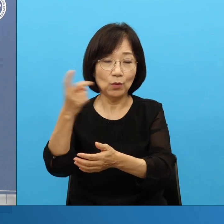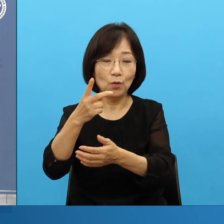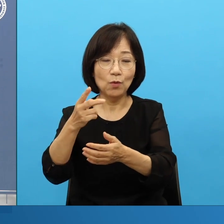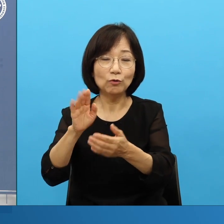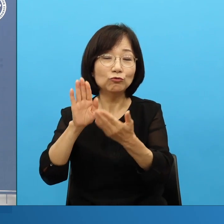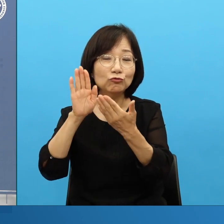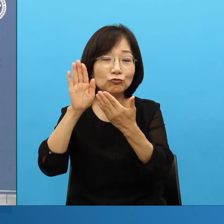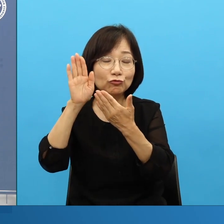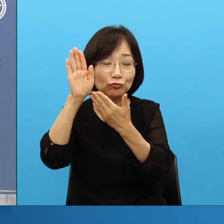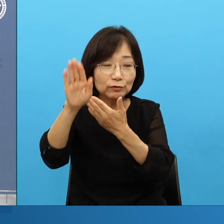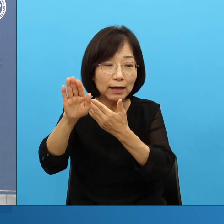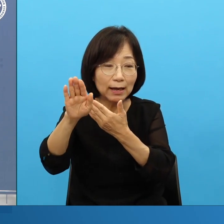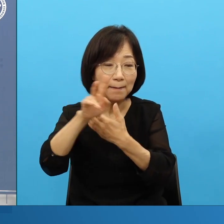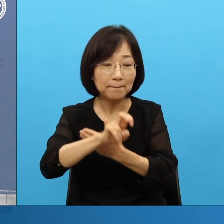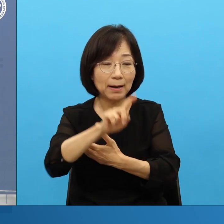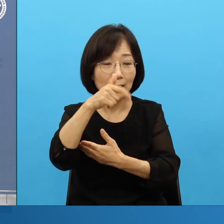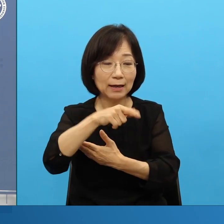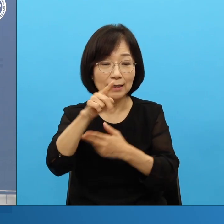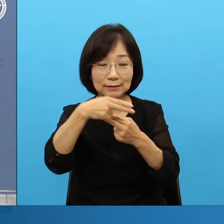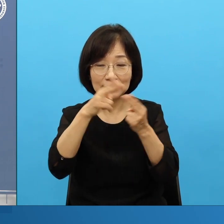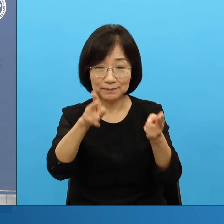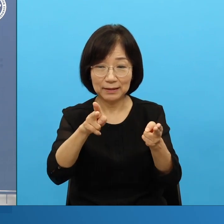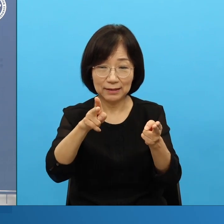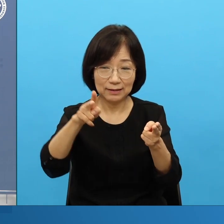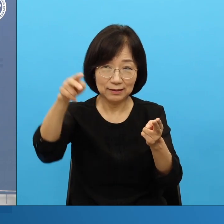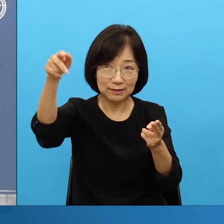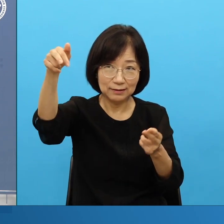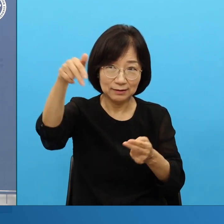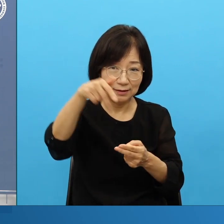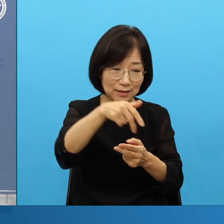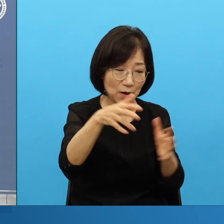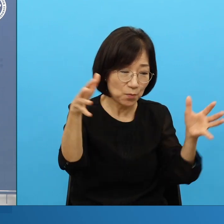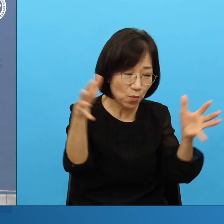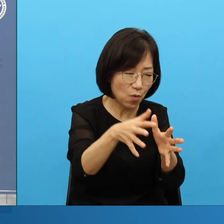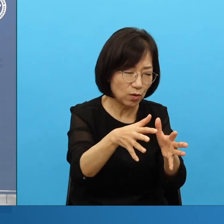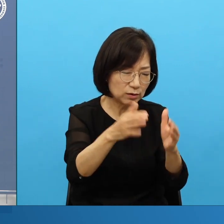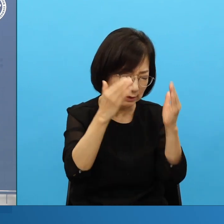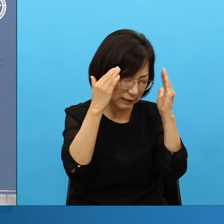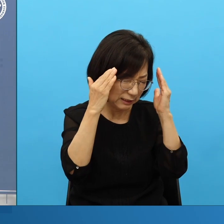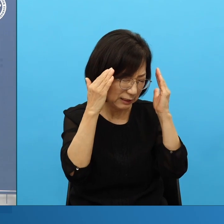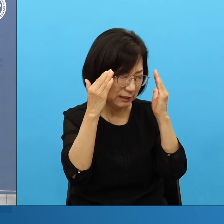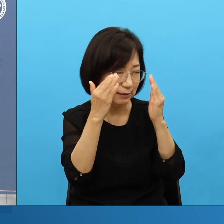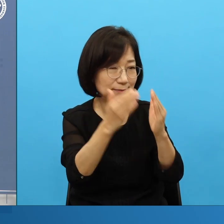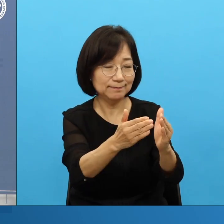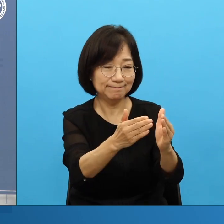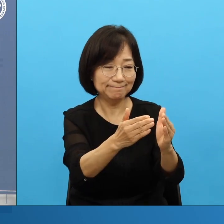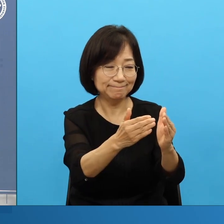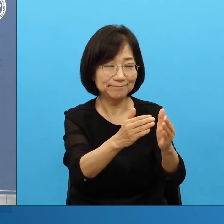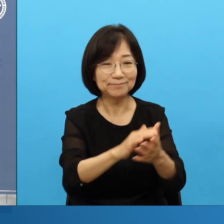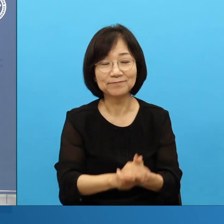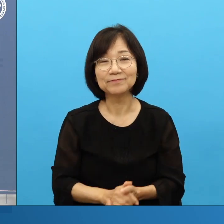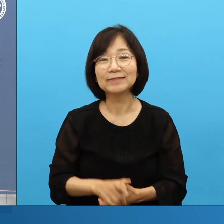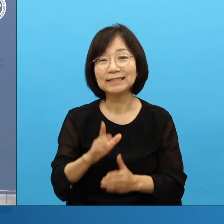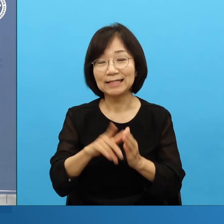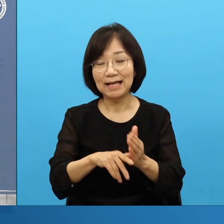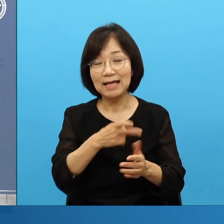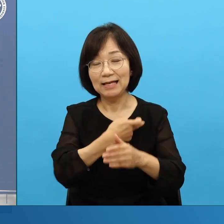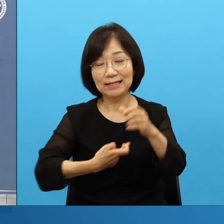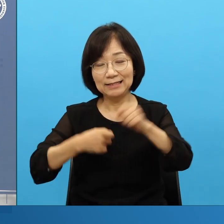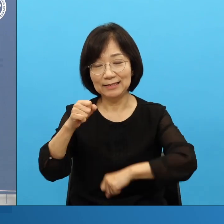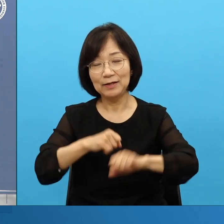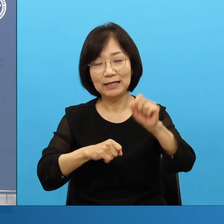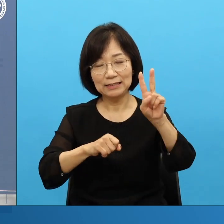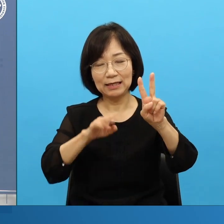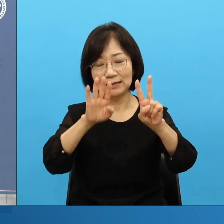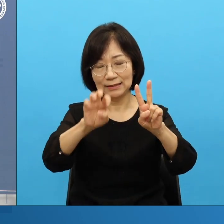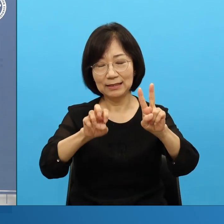came down and in Mark's upper room they gathered and prayed again for 10 days. 그러고 난데 예배 드릴 때요. 2장 42절에 예배에 집중한 겁니다. And